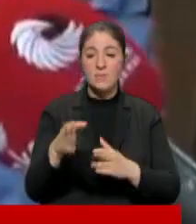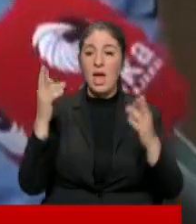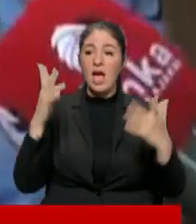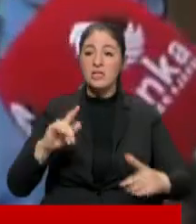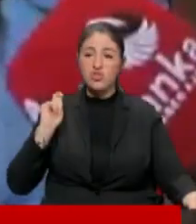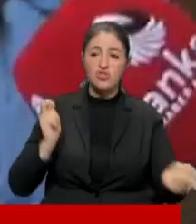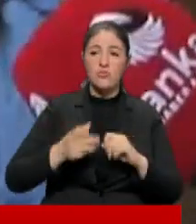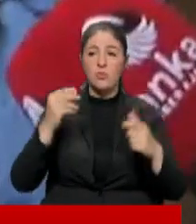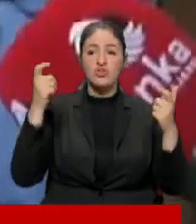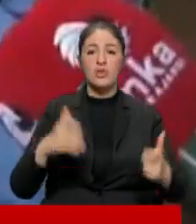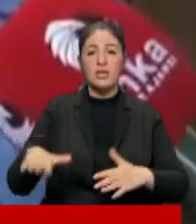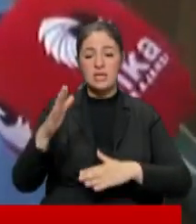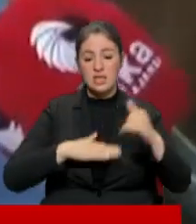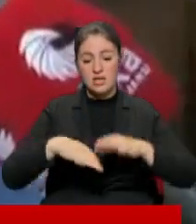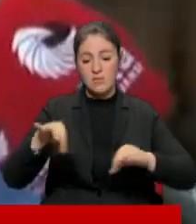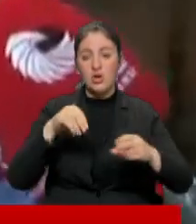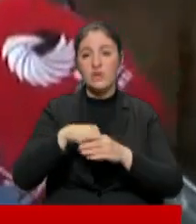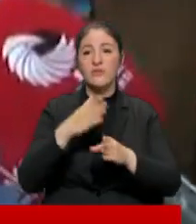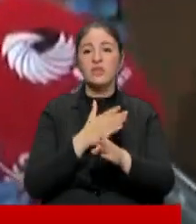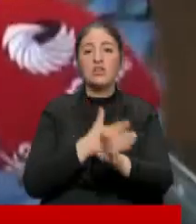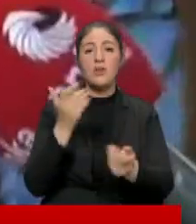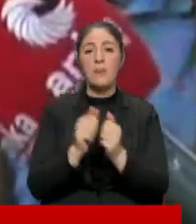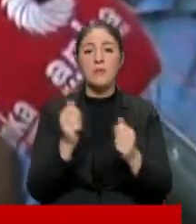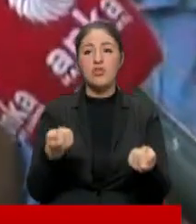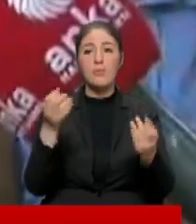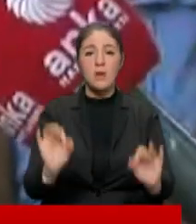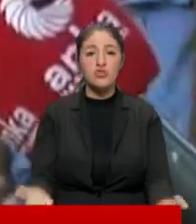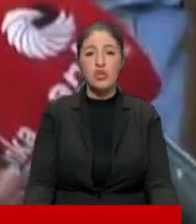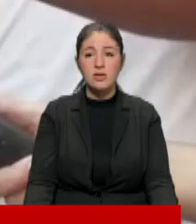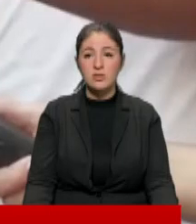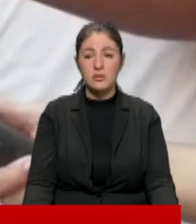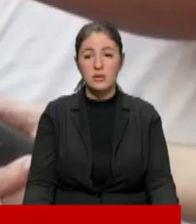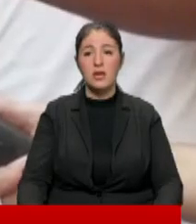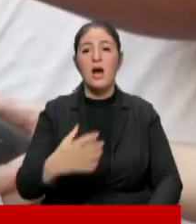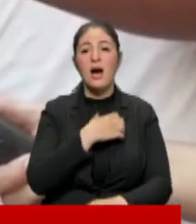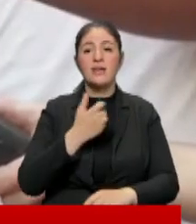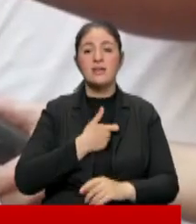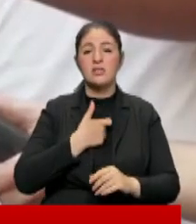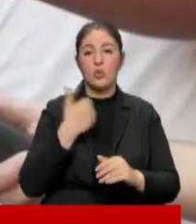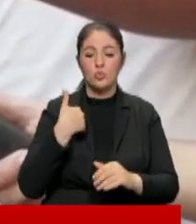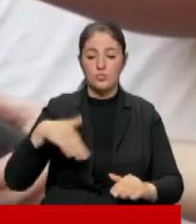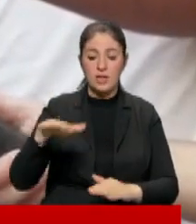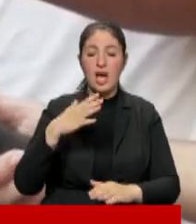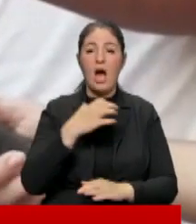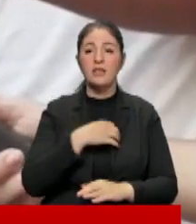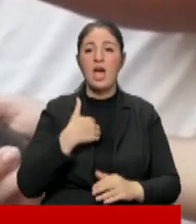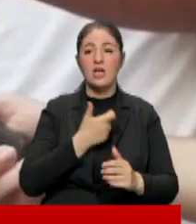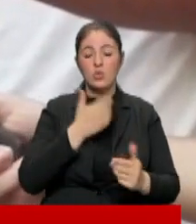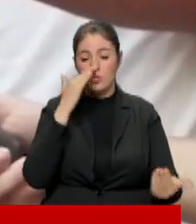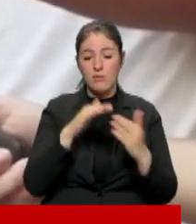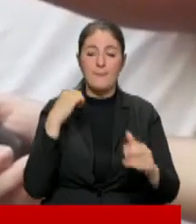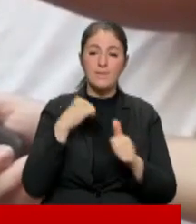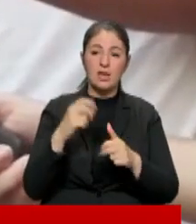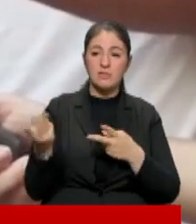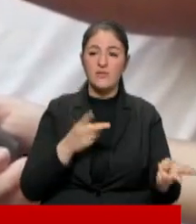enkaza çevrilmiş olan şehrin imarı için yurttaşlarla beraber çalışmalarına başlayacak? Anayasal kurumları anayasaya uymaya bir kez